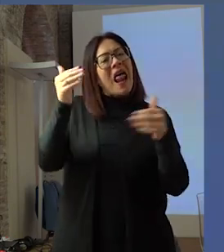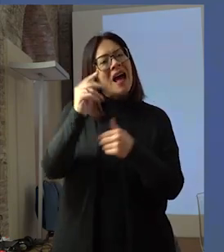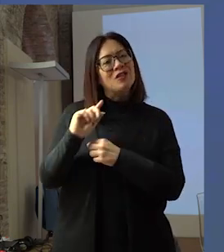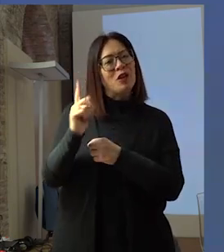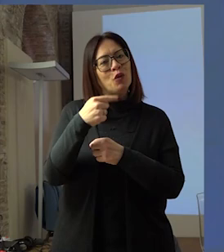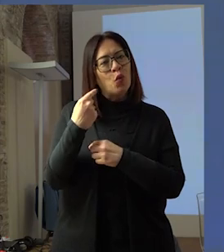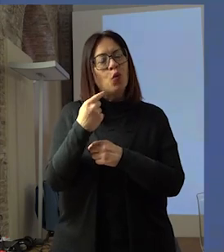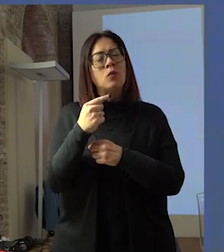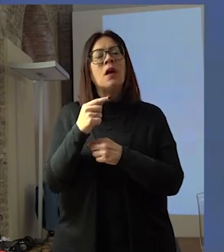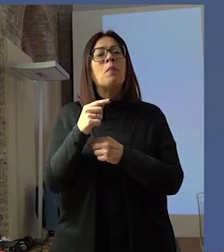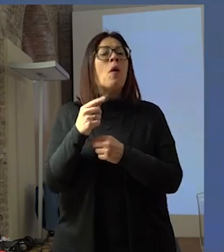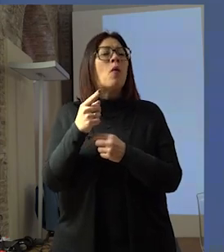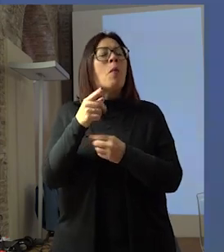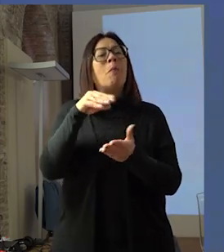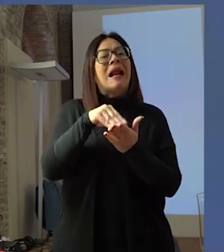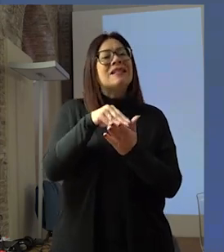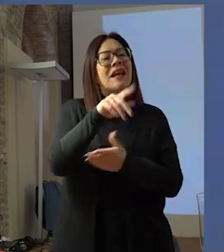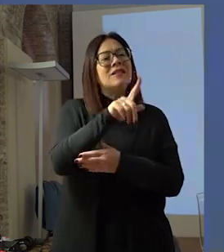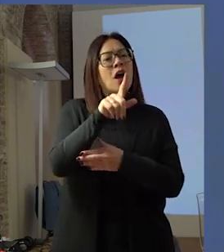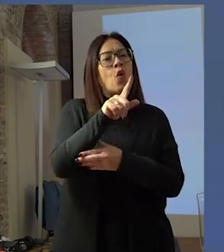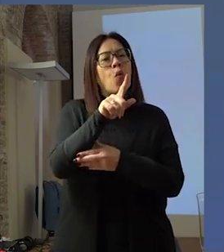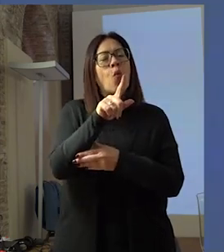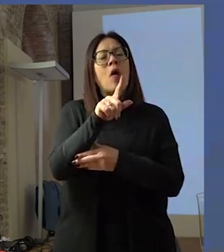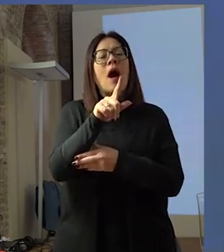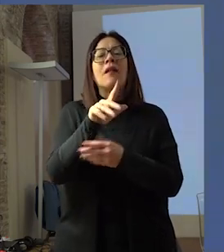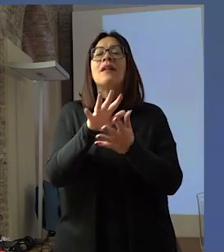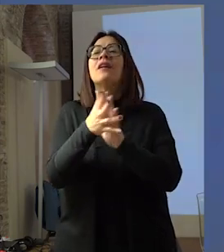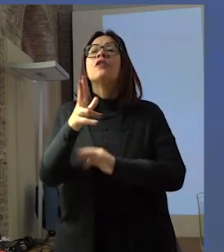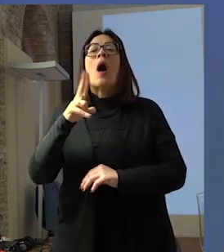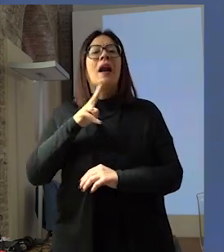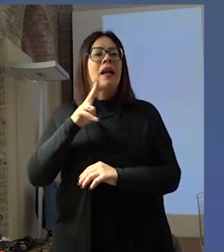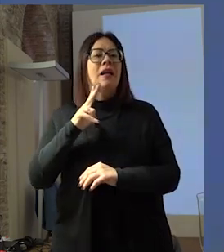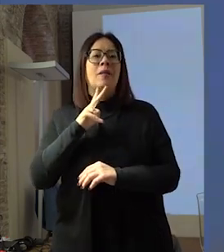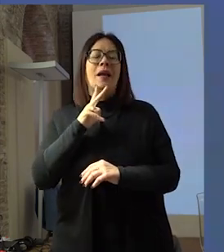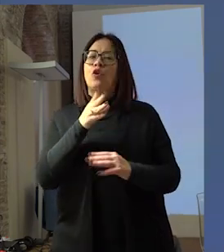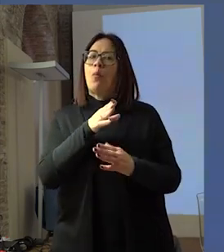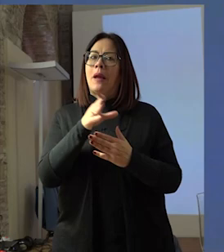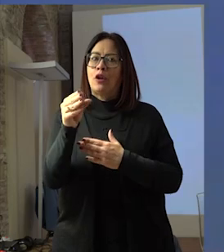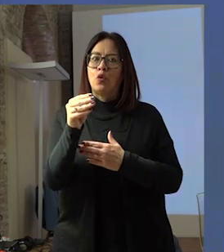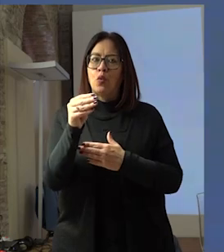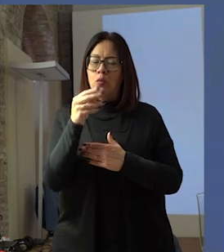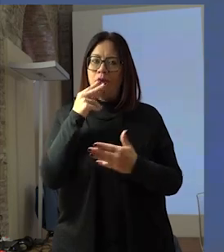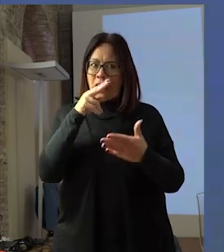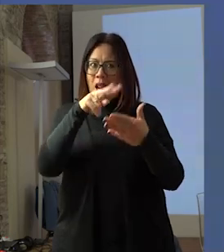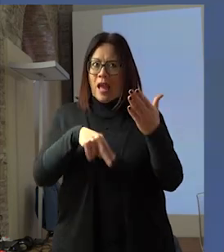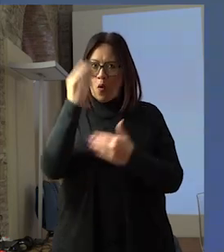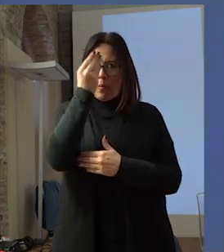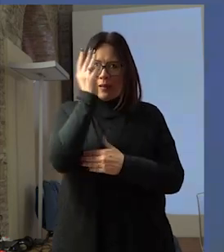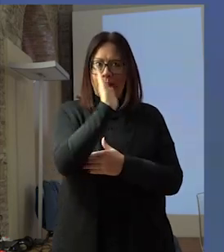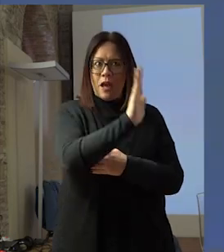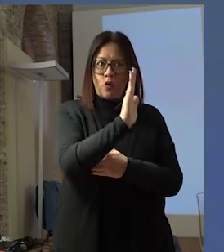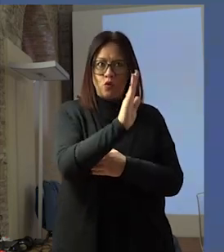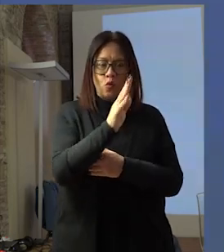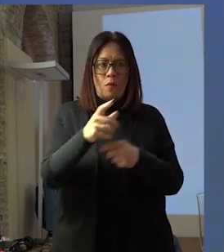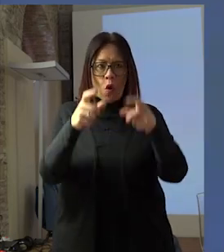un arricchimento continuo, tuttora continua ad esserlo. Mi fermo qui e vi leggo il suo pensiero mettendomi gli